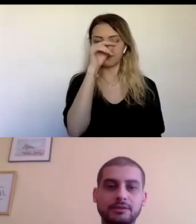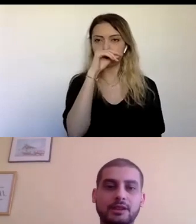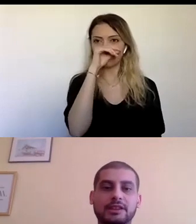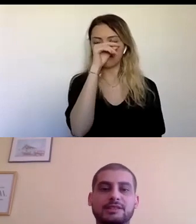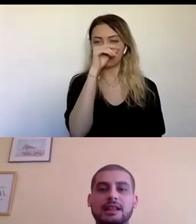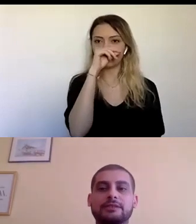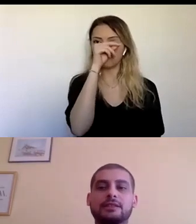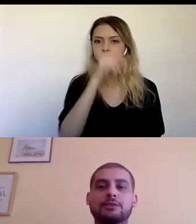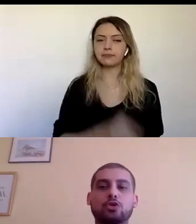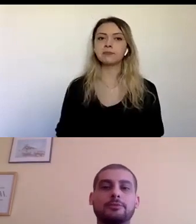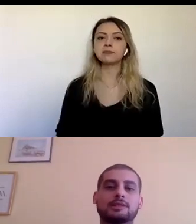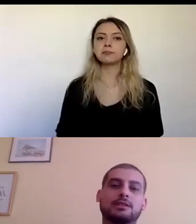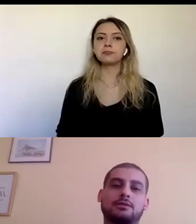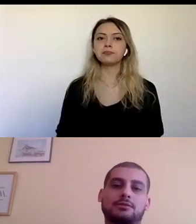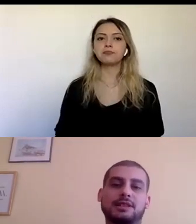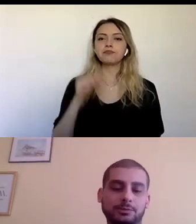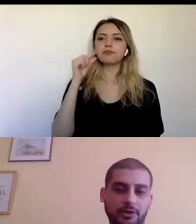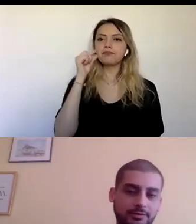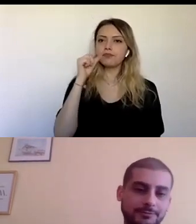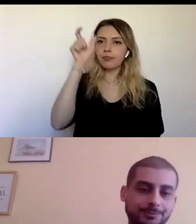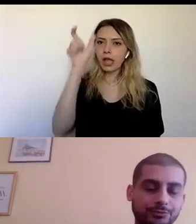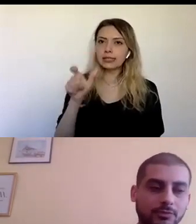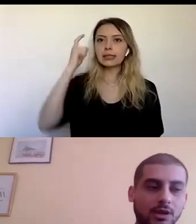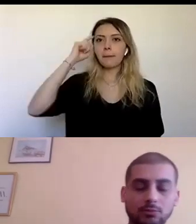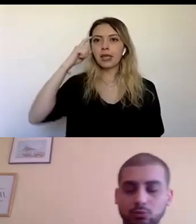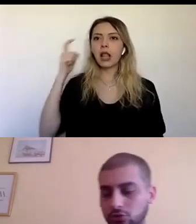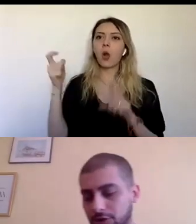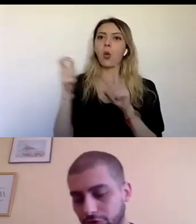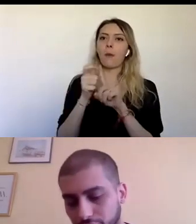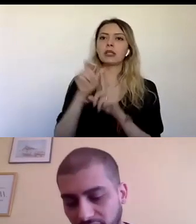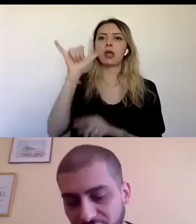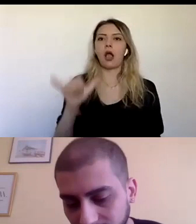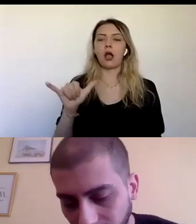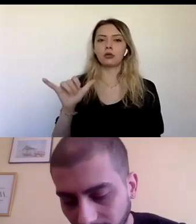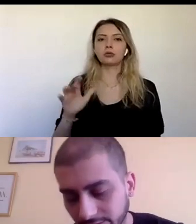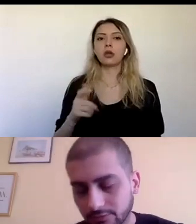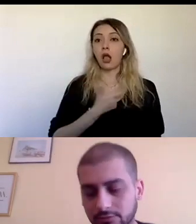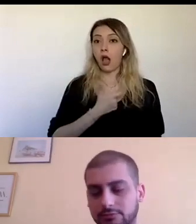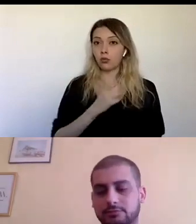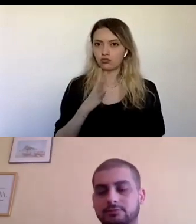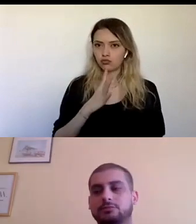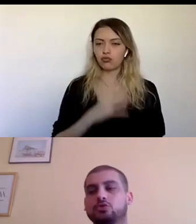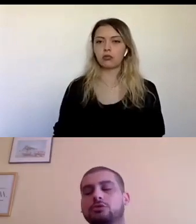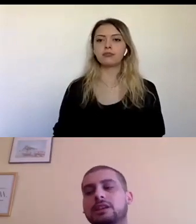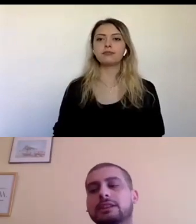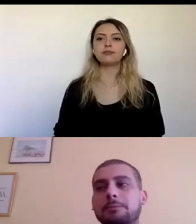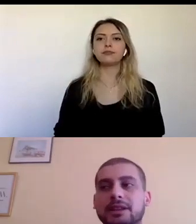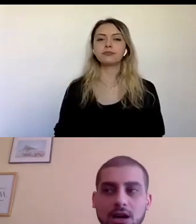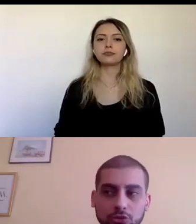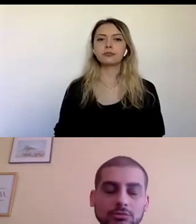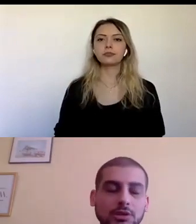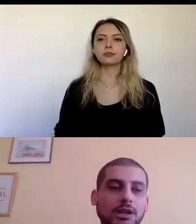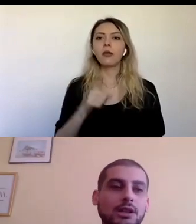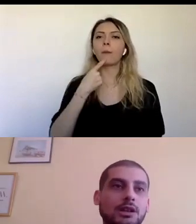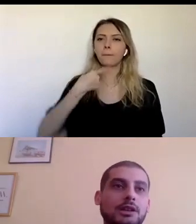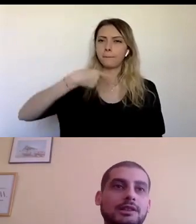İşin bir de kişisel verilerin korunması kısmı var. Bu biliyorsunuz geçen sene yürürlüğe giren bir